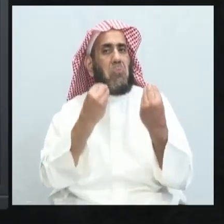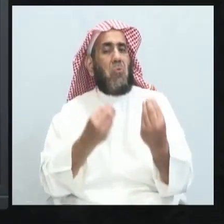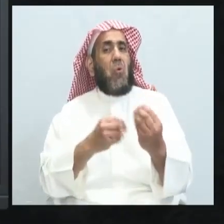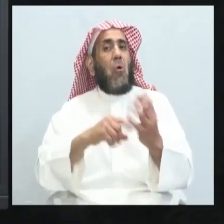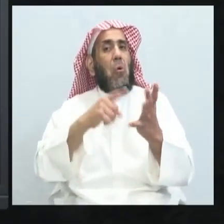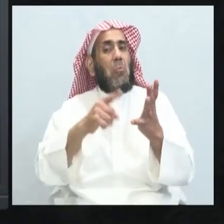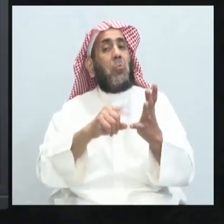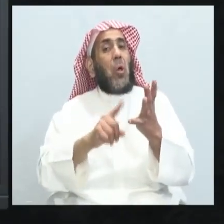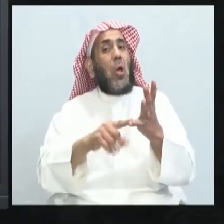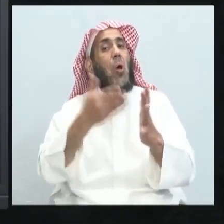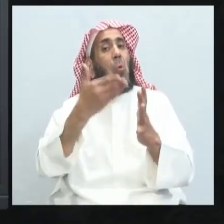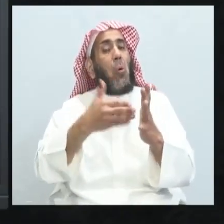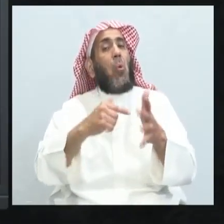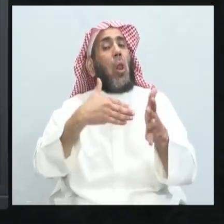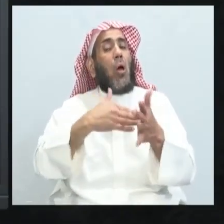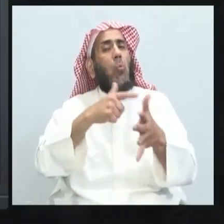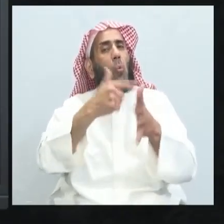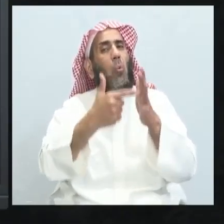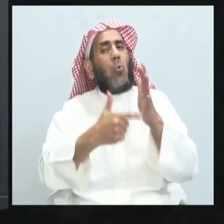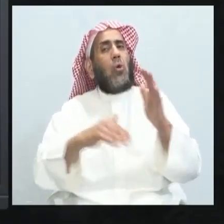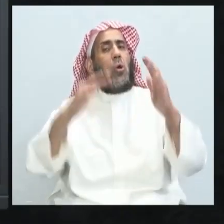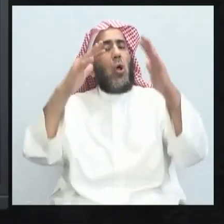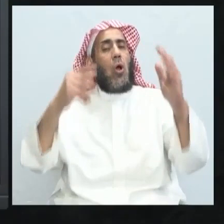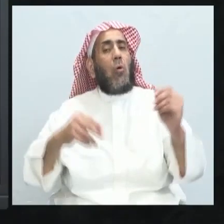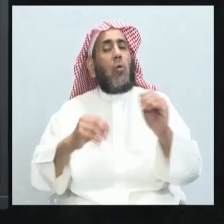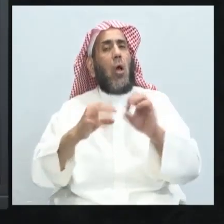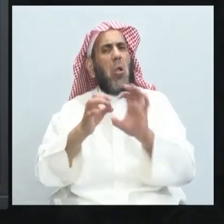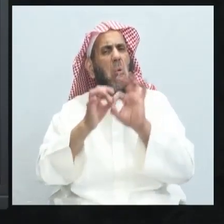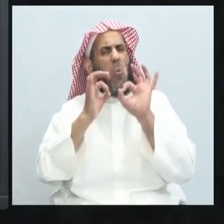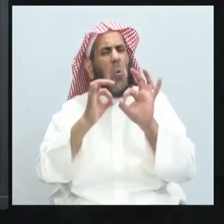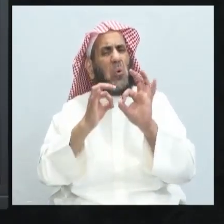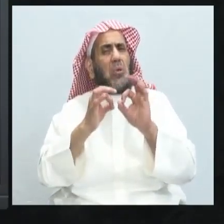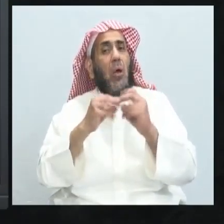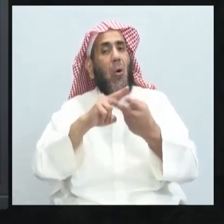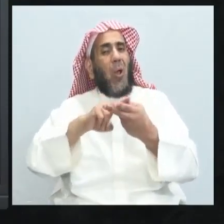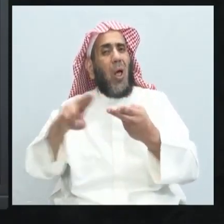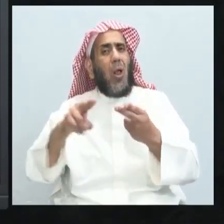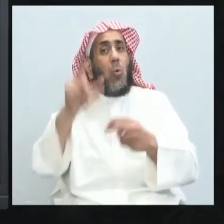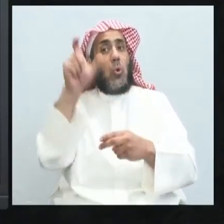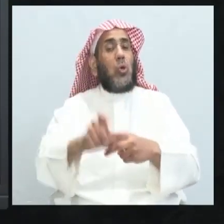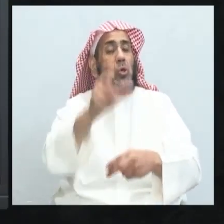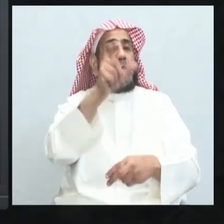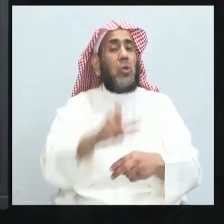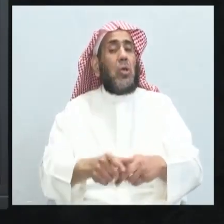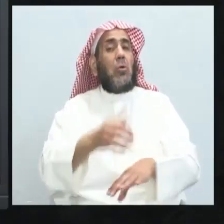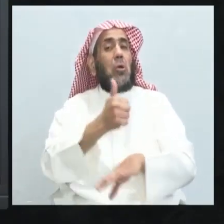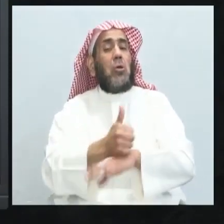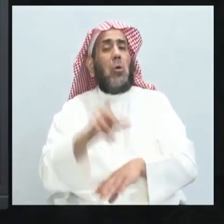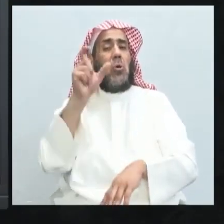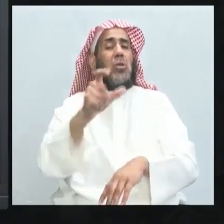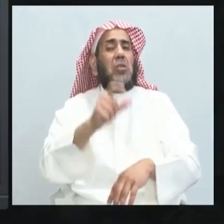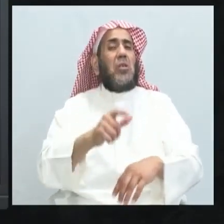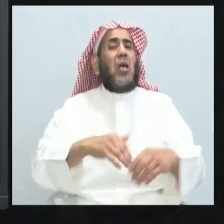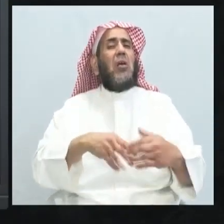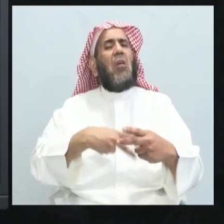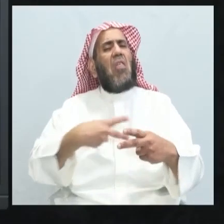والوسط والخاتمه وايضا فيها شكل هرمي وفيها العقده وفيها الحل وفيها شخصيات الرئيسه والشخصيات الثانويه كيف